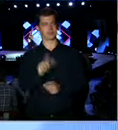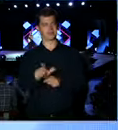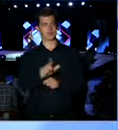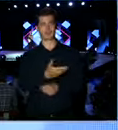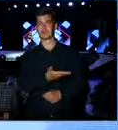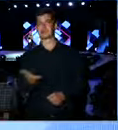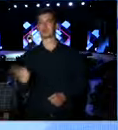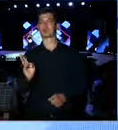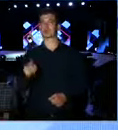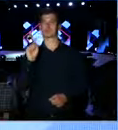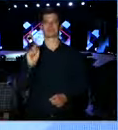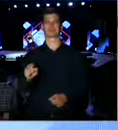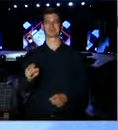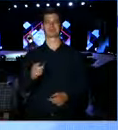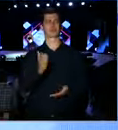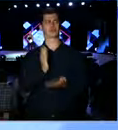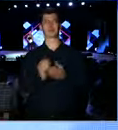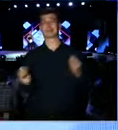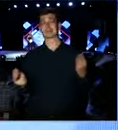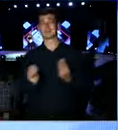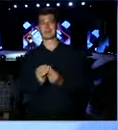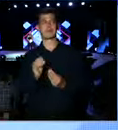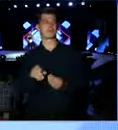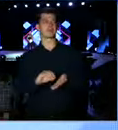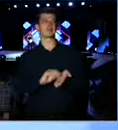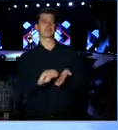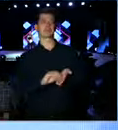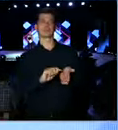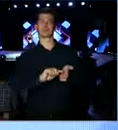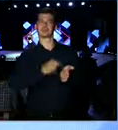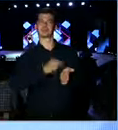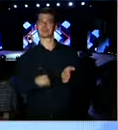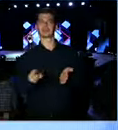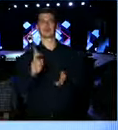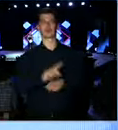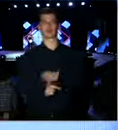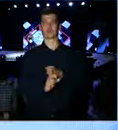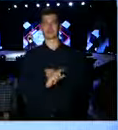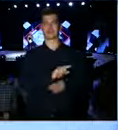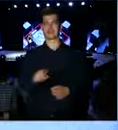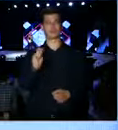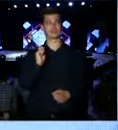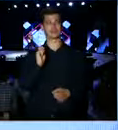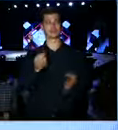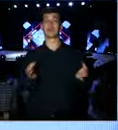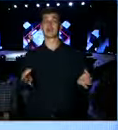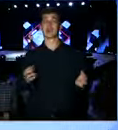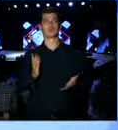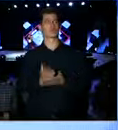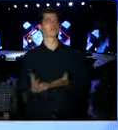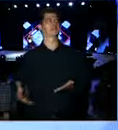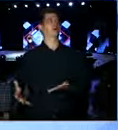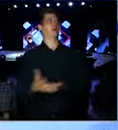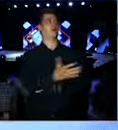moment. W ostatniej chwili można jeszcze napisać na kuponie numer kandydatki, a my w tej chwili zbieramy